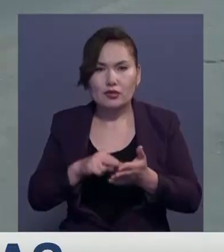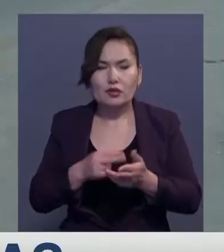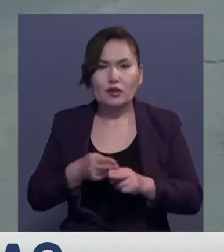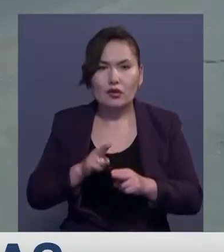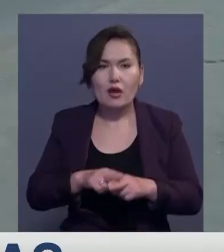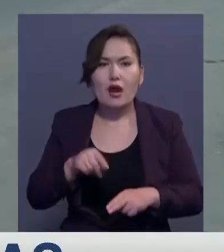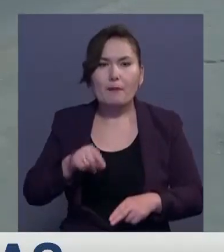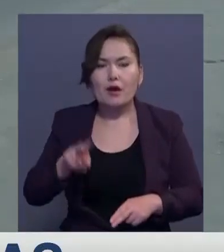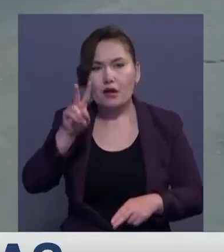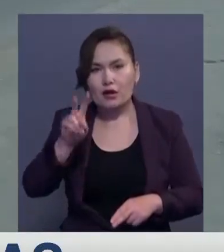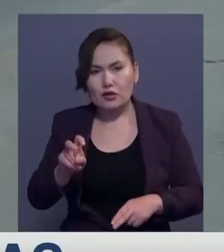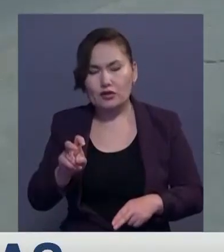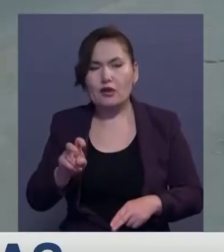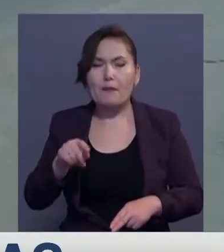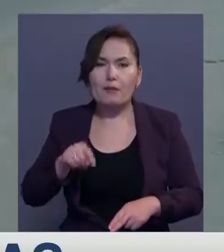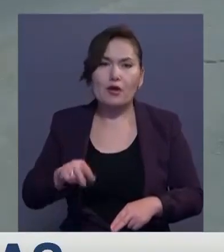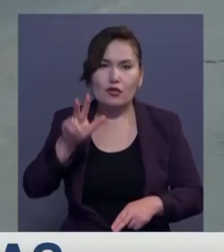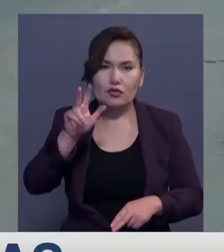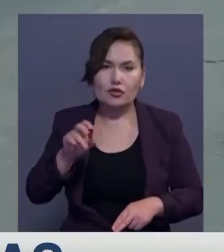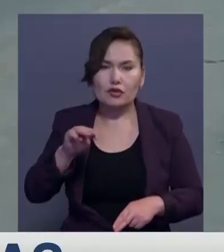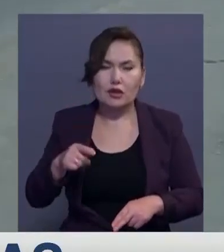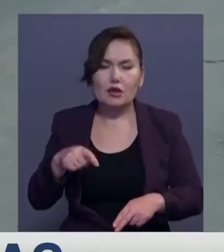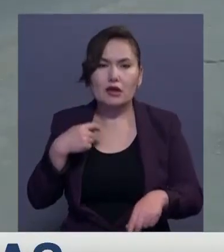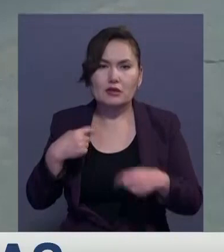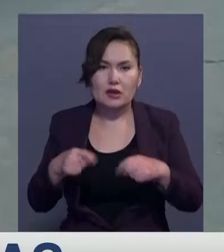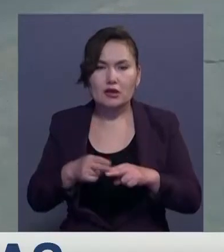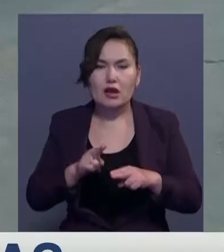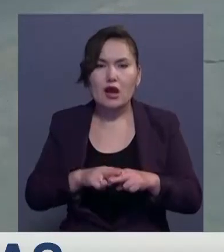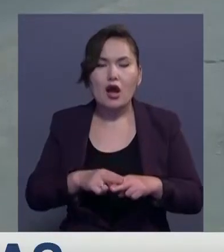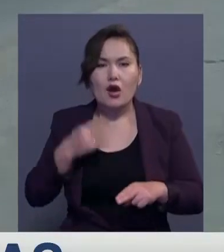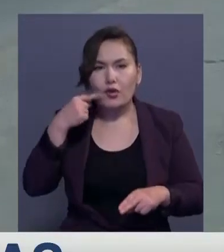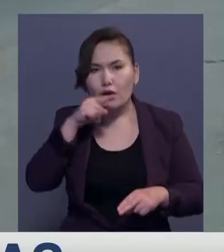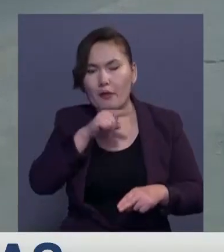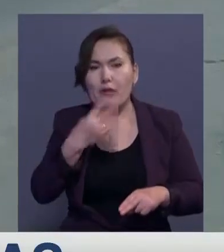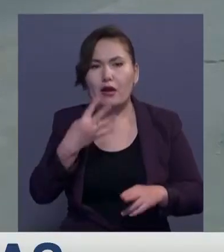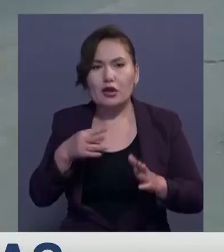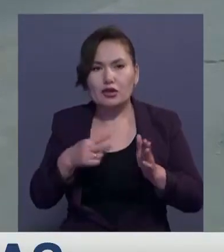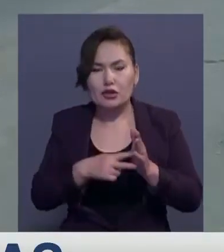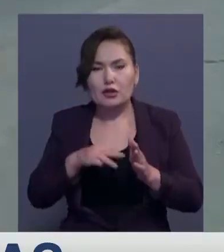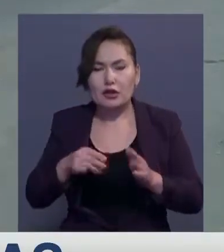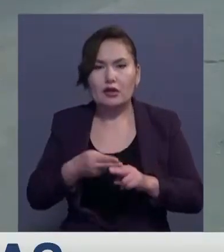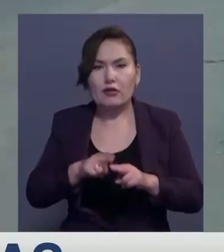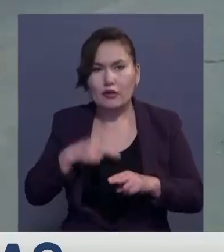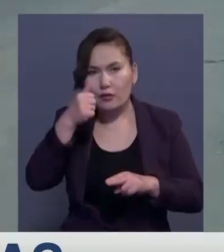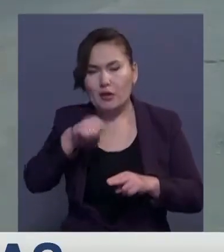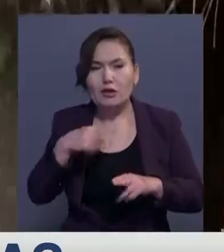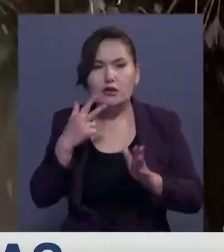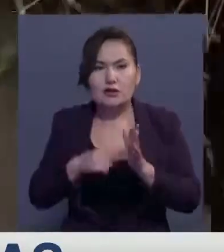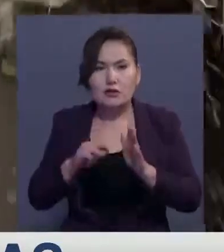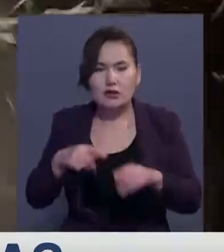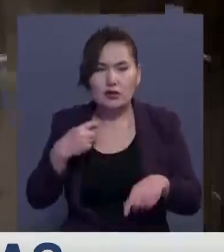Биыл 1200-ден сатты. А жүгеріміздің былтыр 47-ден өткізсек, биыл 80 теңгеден өткізіп жатыр